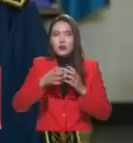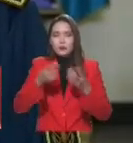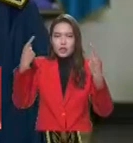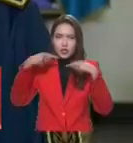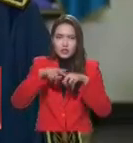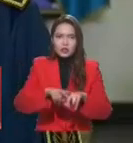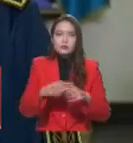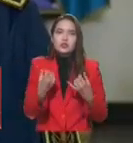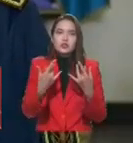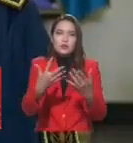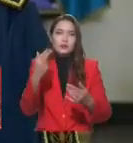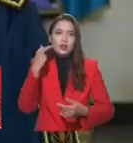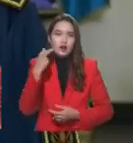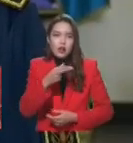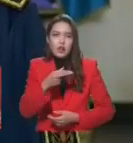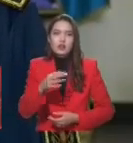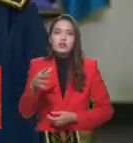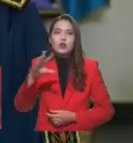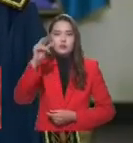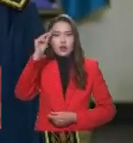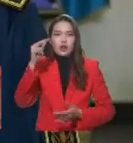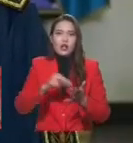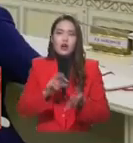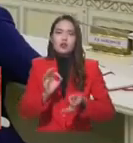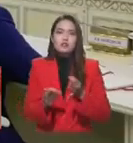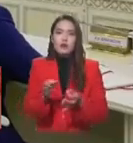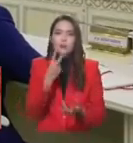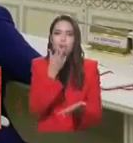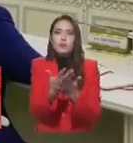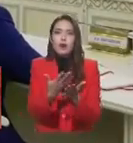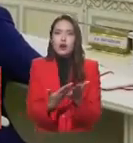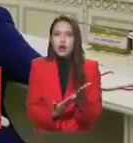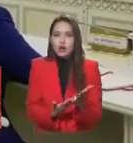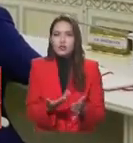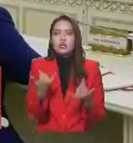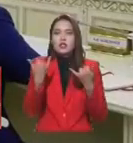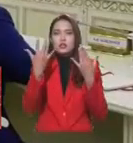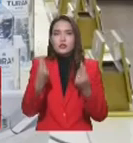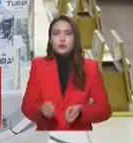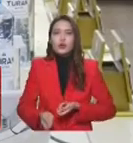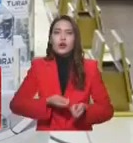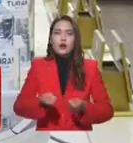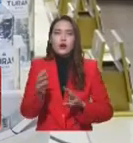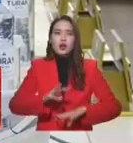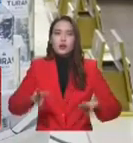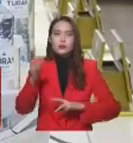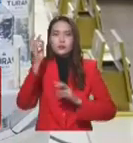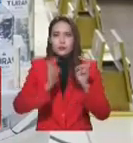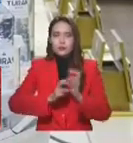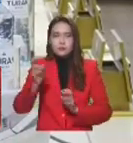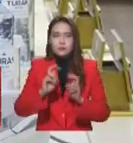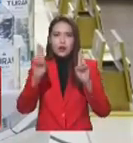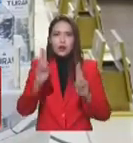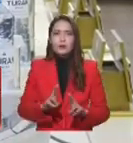требованиям, качеству, оптимальным ценовым показателям. Первостепенную роль Министерства промышленности и строительства